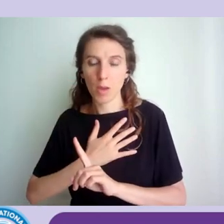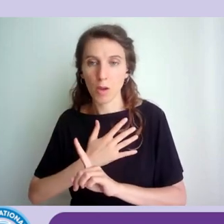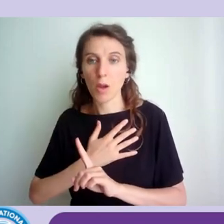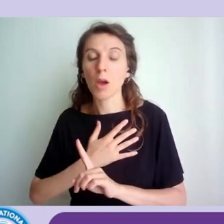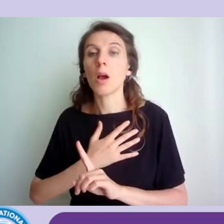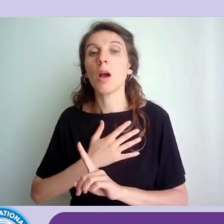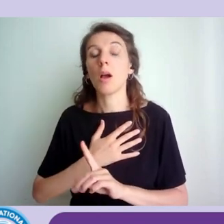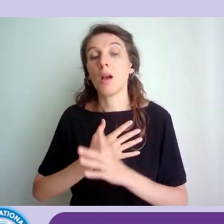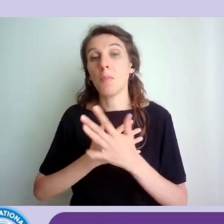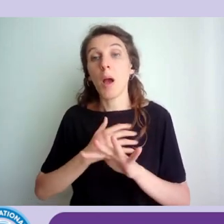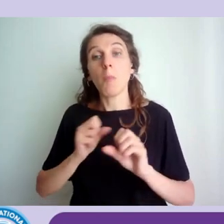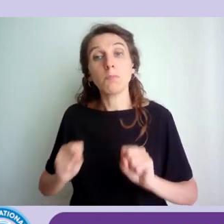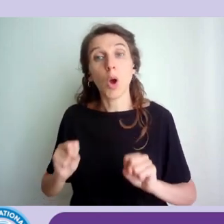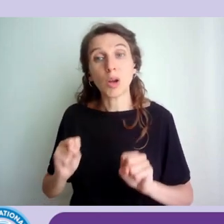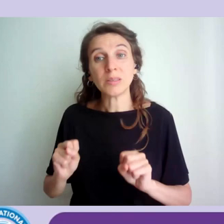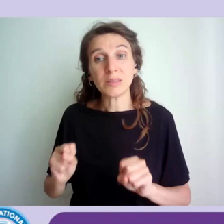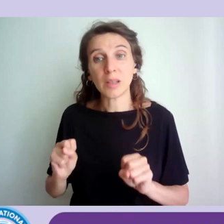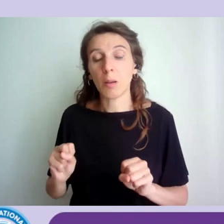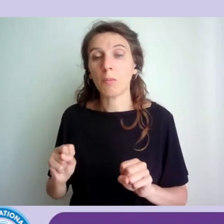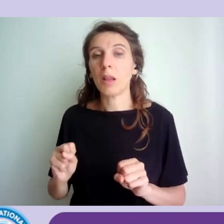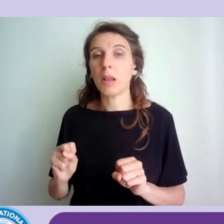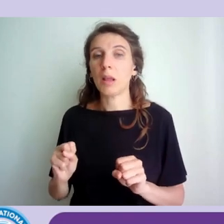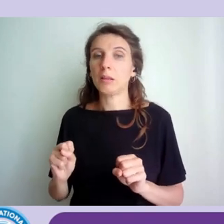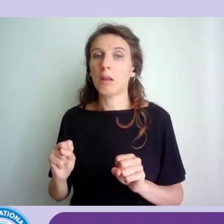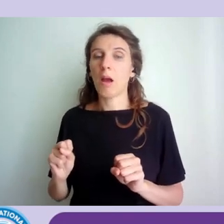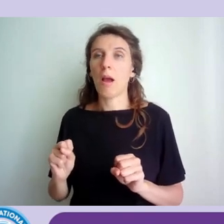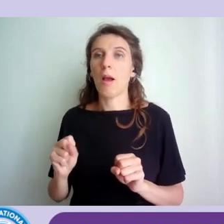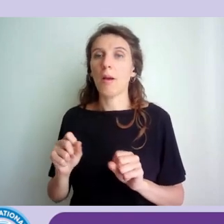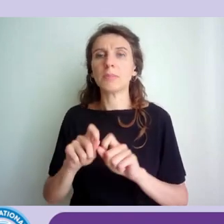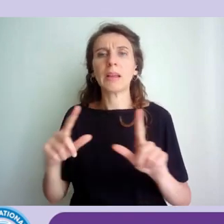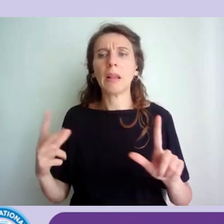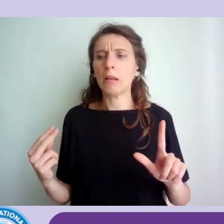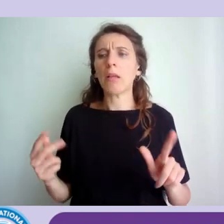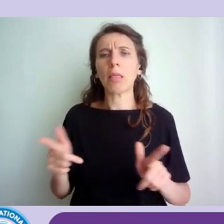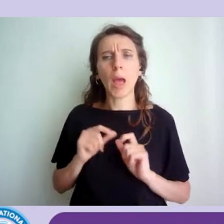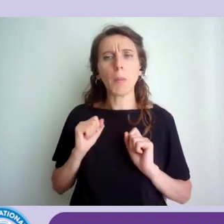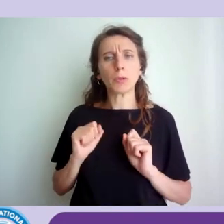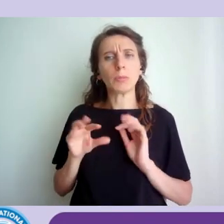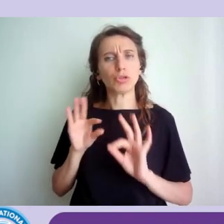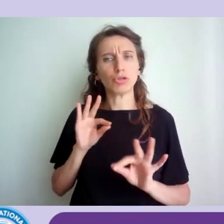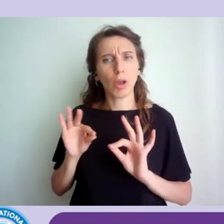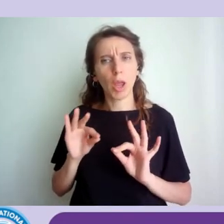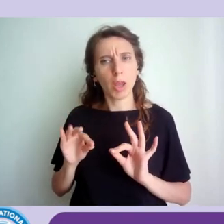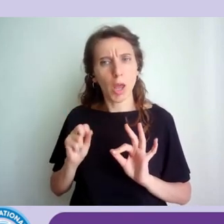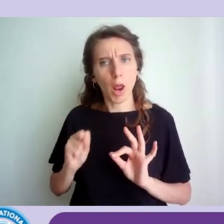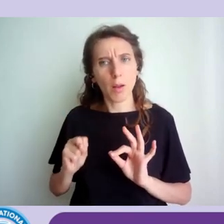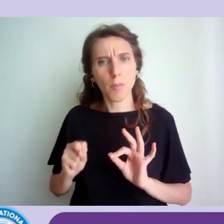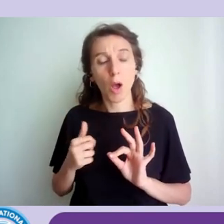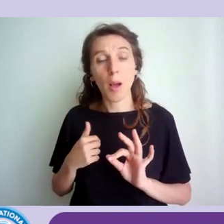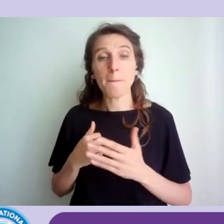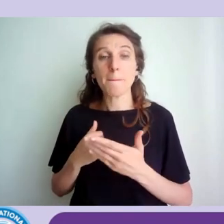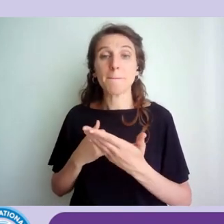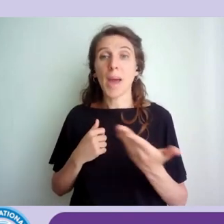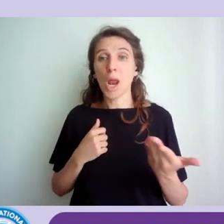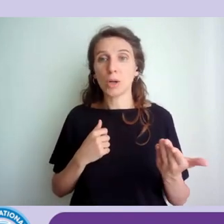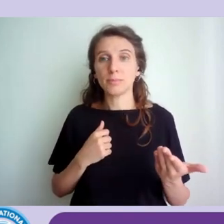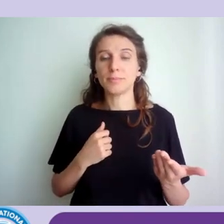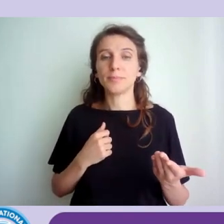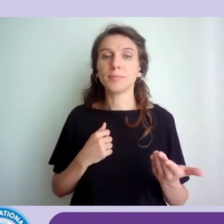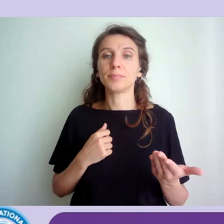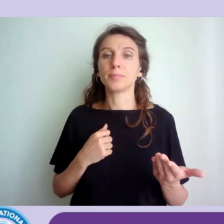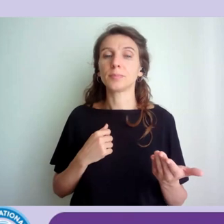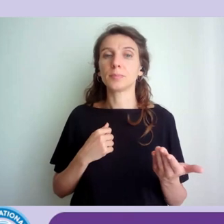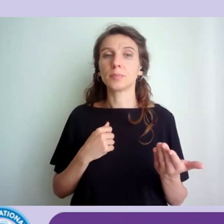cui queste possibilità diciamo gli screen reader le mettono a disposizione però è evidente che quegli